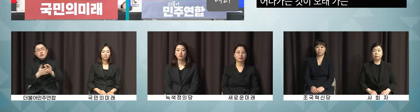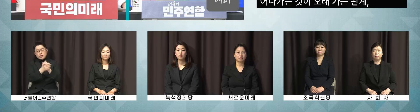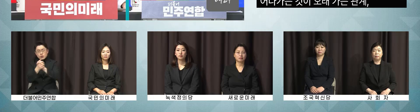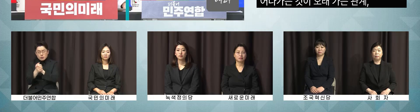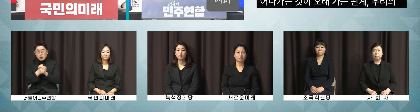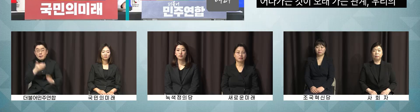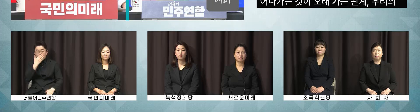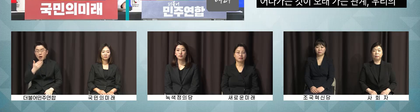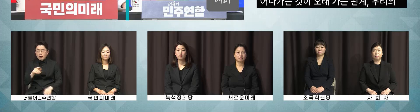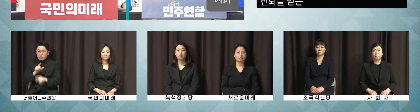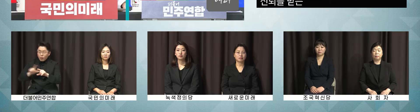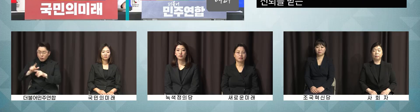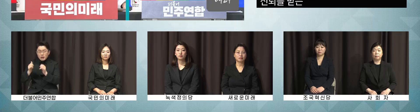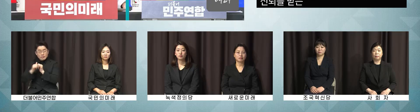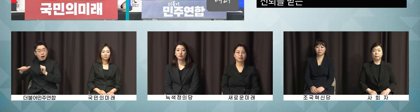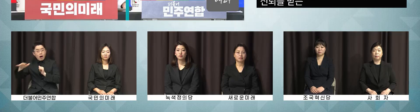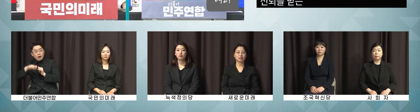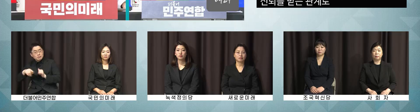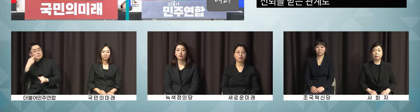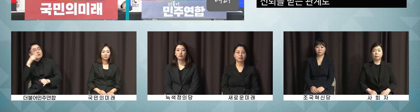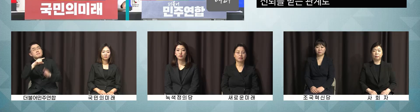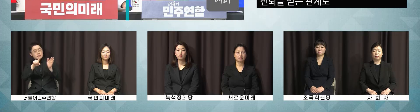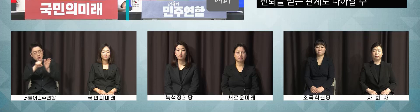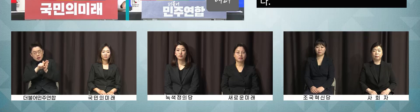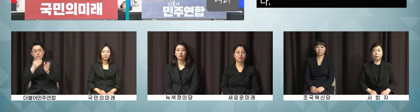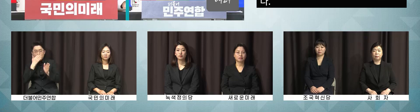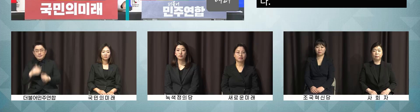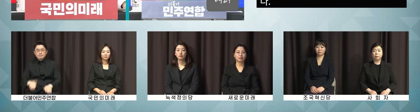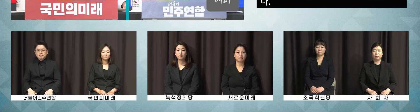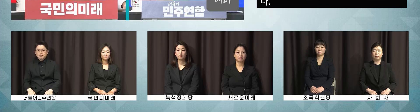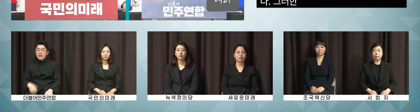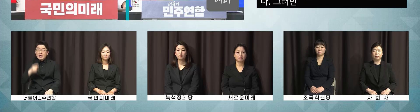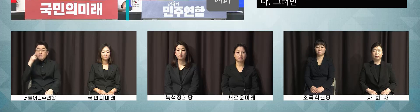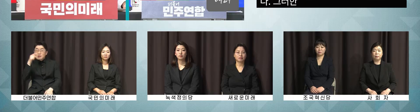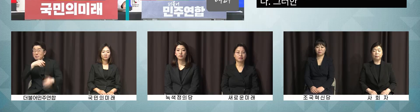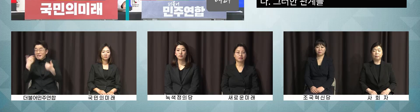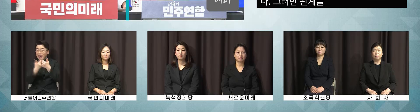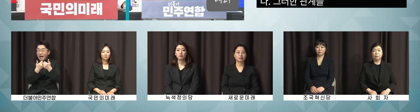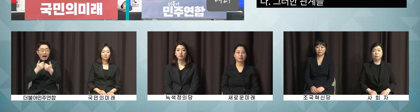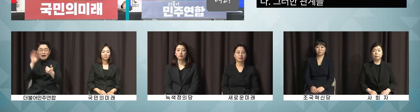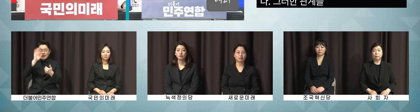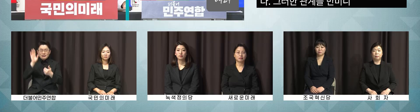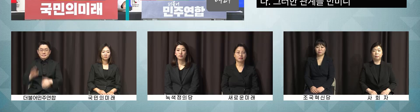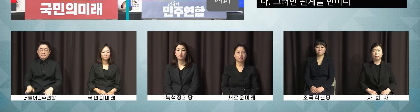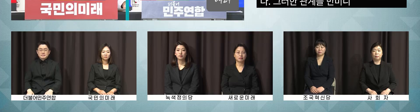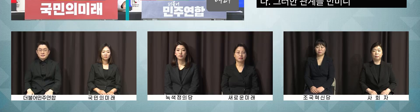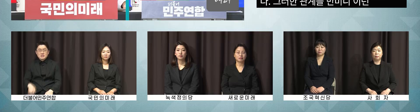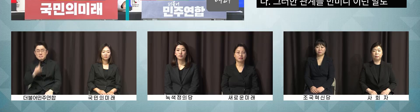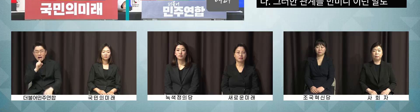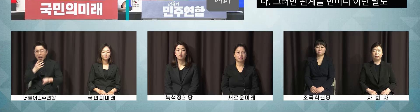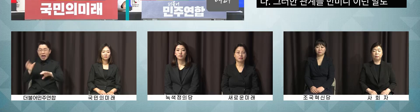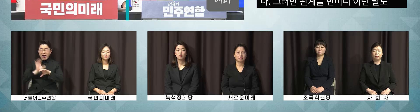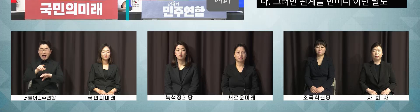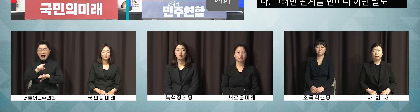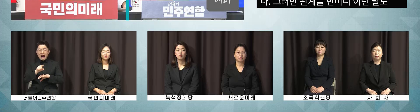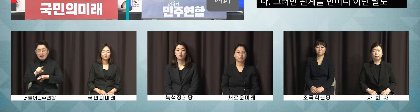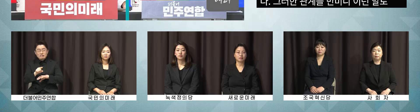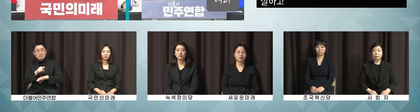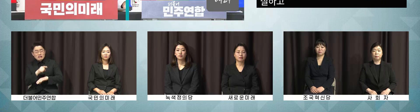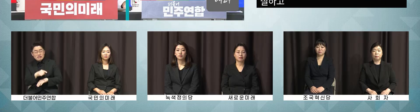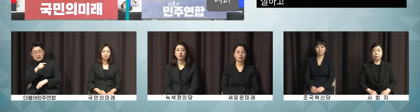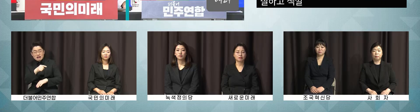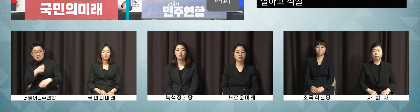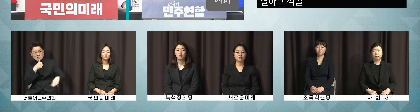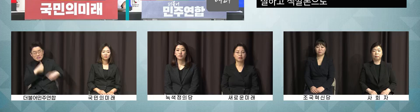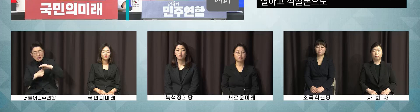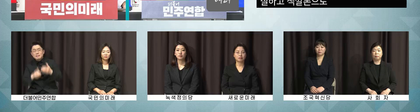받는 관계로 나아갈 수 있습니다. 그러한 관계를 무슨 반민이 이런 말로 덧칠하고 색깔론으로 씌우지